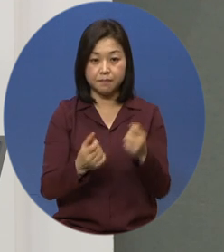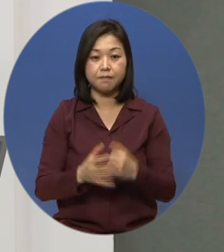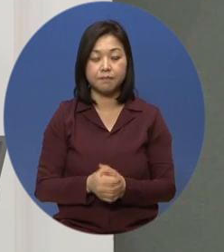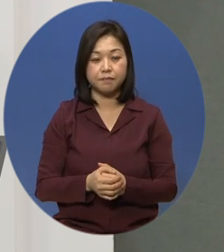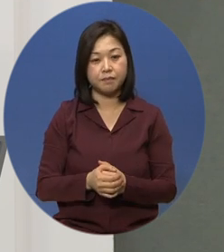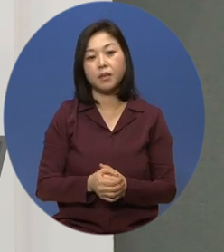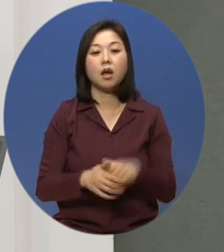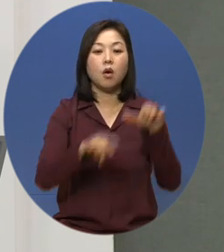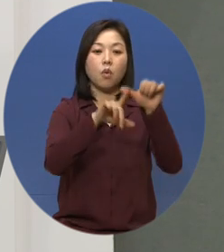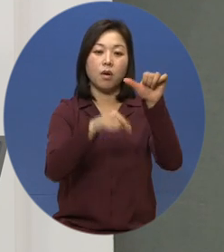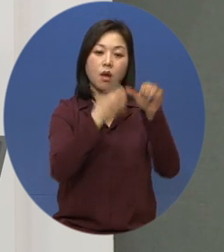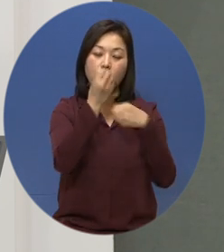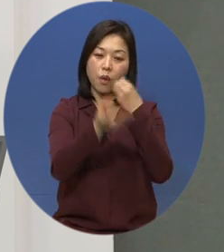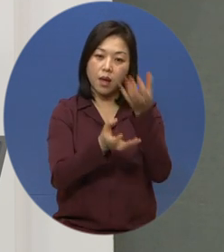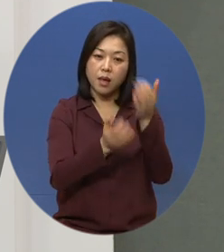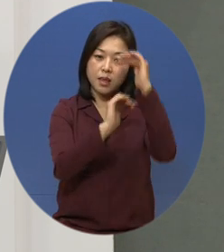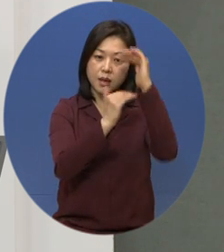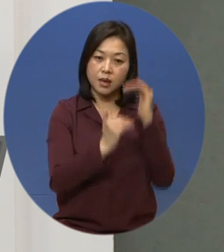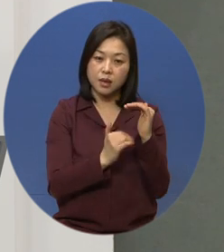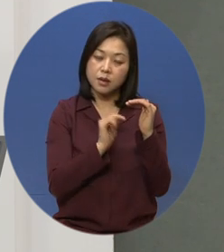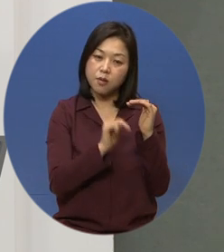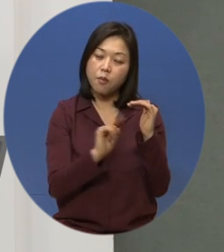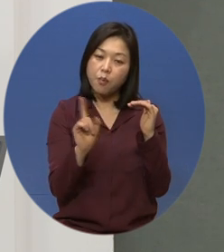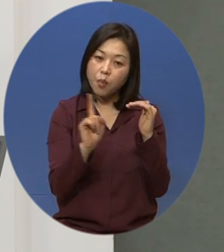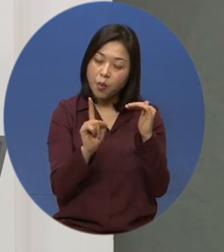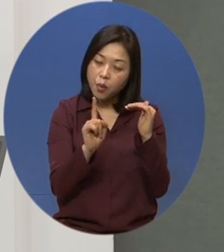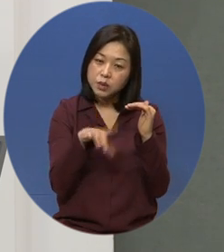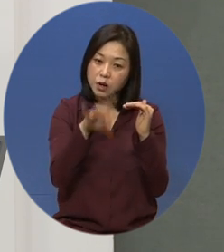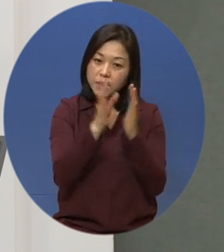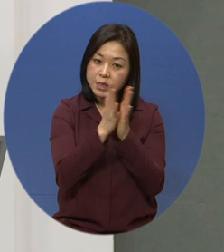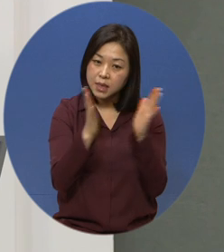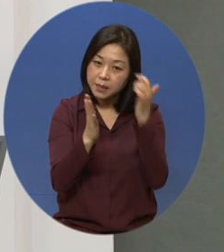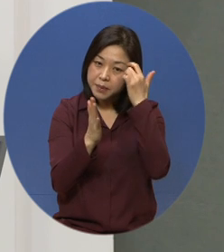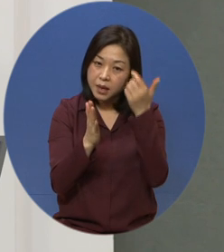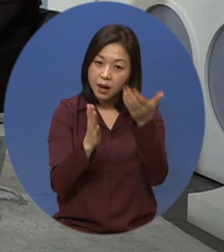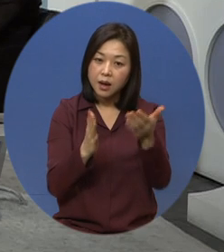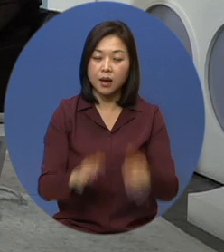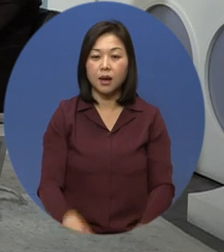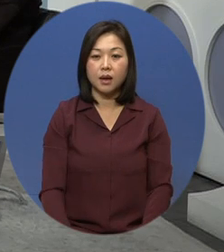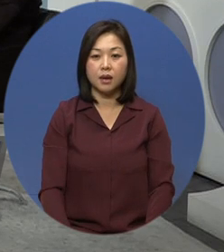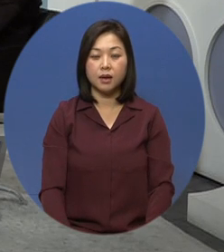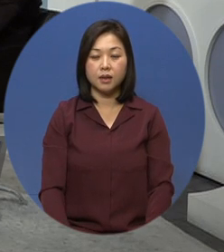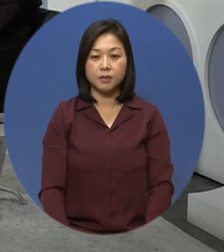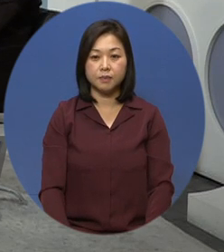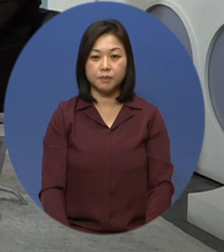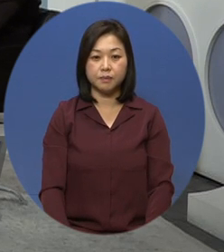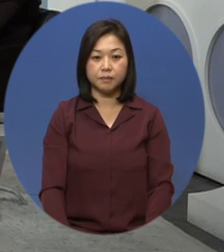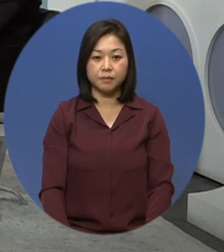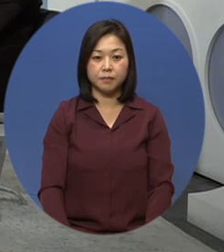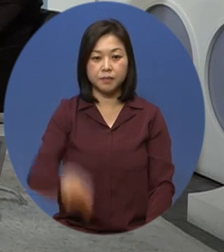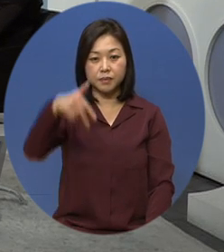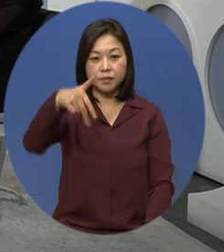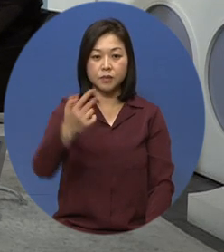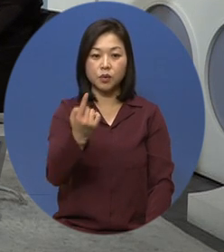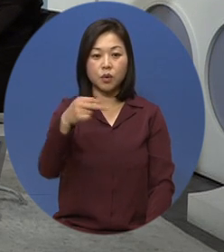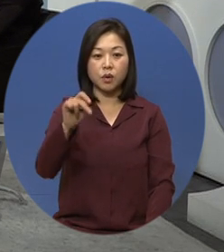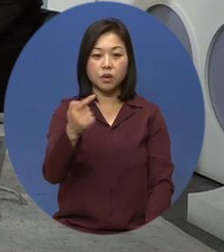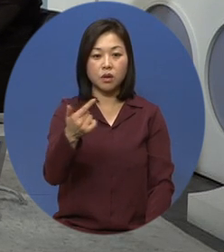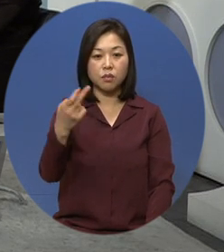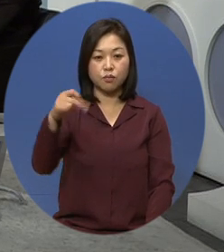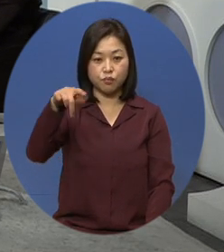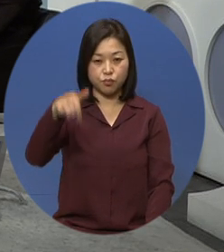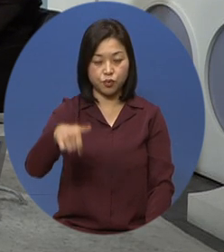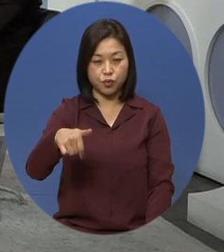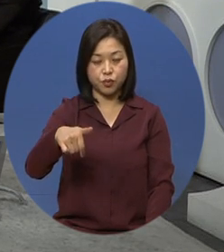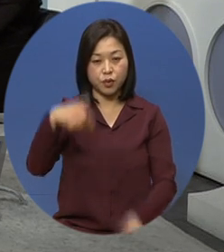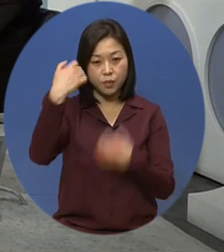오래고 해에 얘기는 어떤 얘기가 시작이 되는 겁니까 음역이 조선 묵 배우가 에